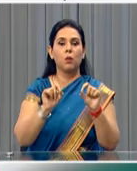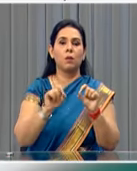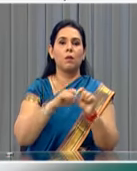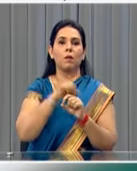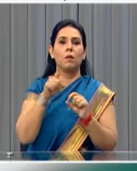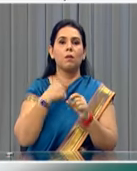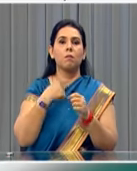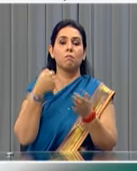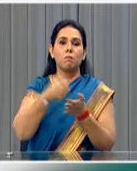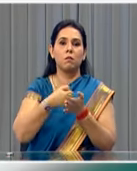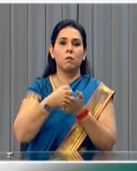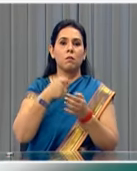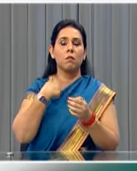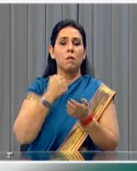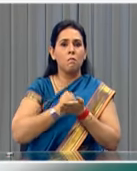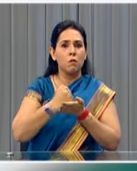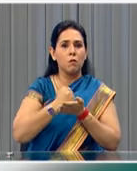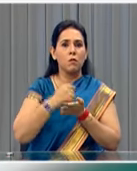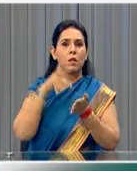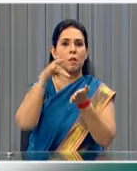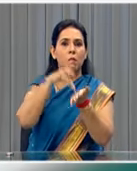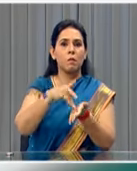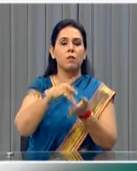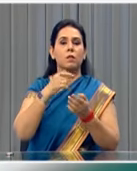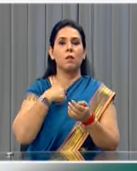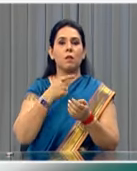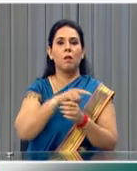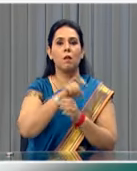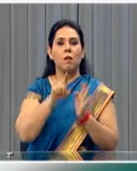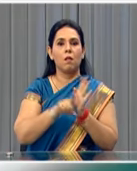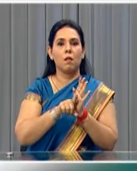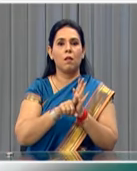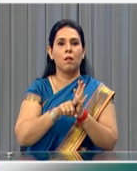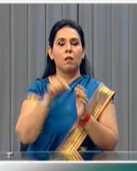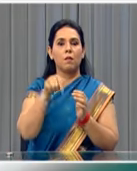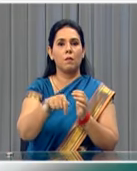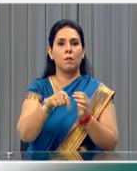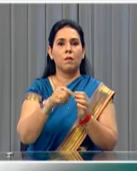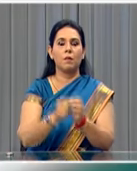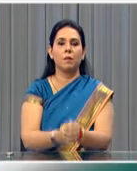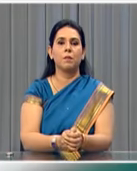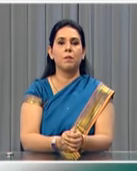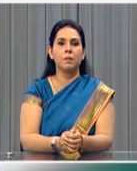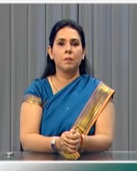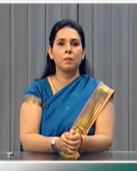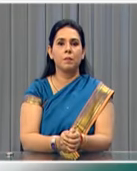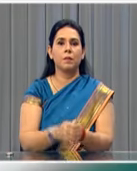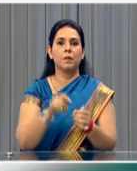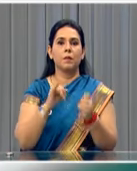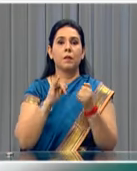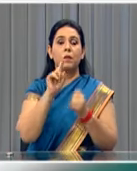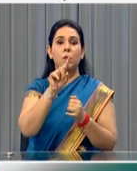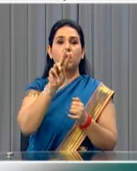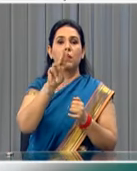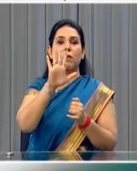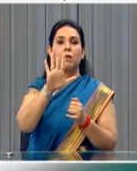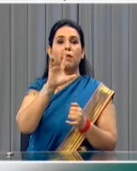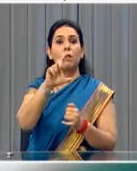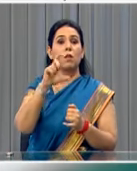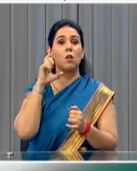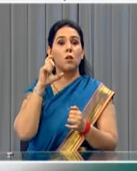हम जहां पहुंचने का प्रयास कर रहे हैं, वह ये 125 करोड़ की